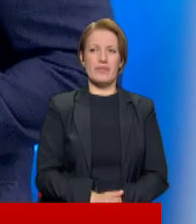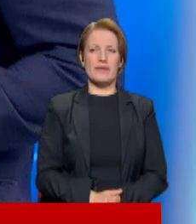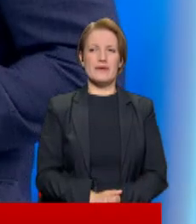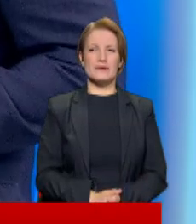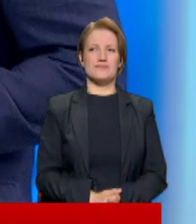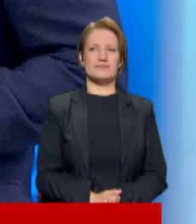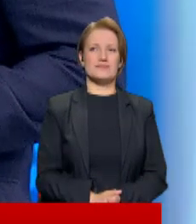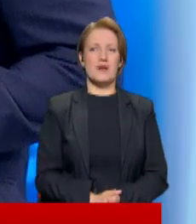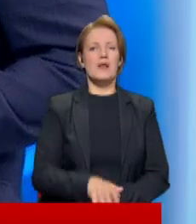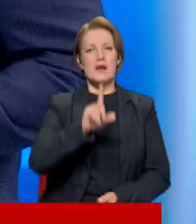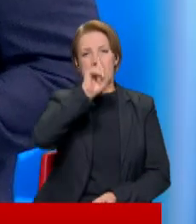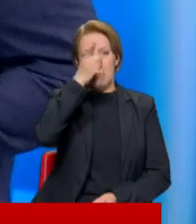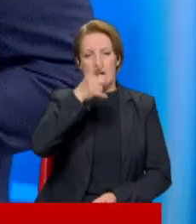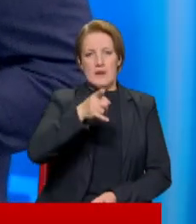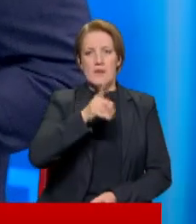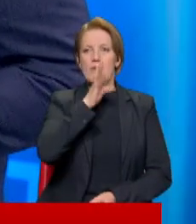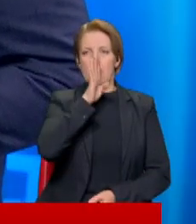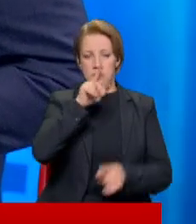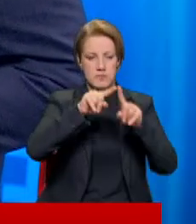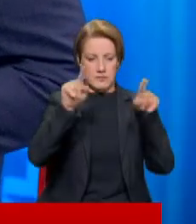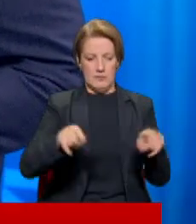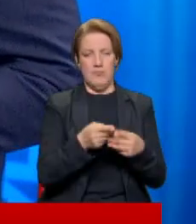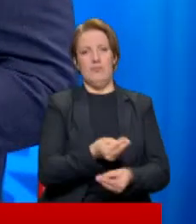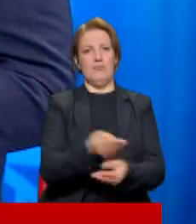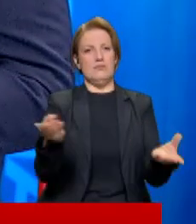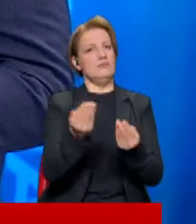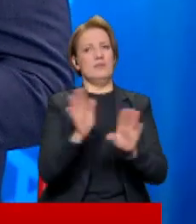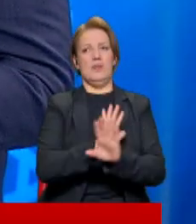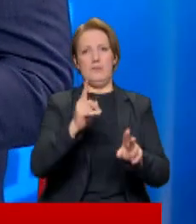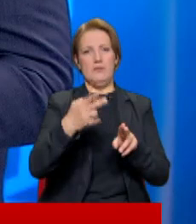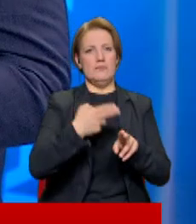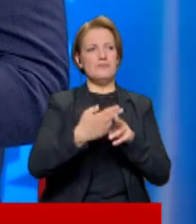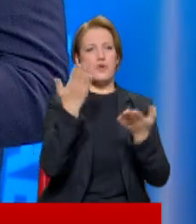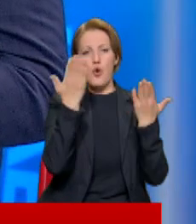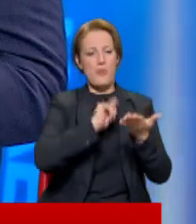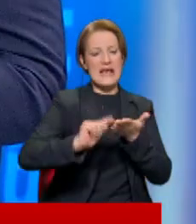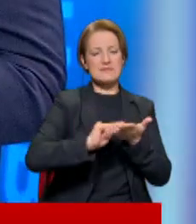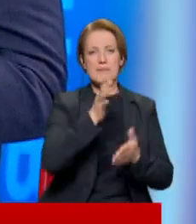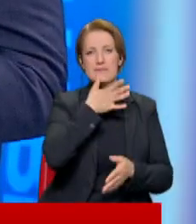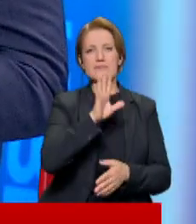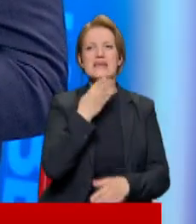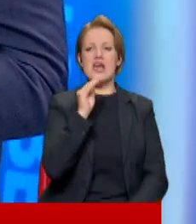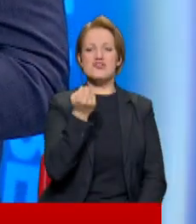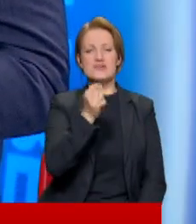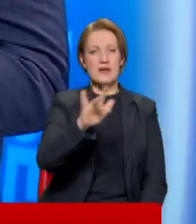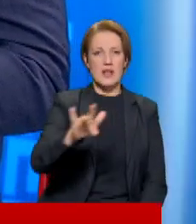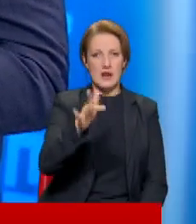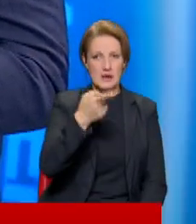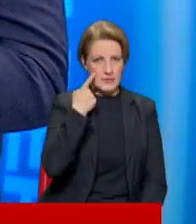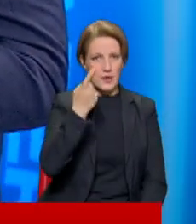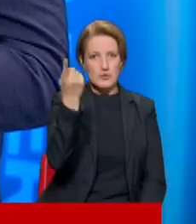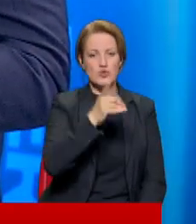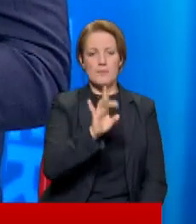salgına tuttu sadece altına kağıttan mürşüz Kağıt veriyor bir örnek okuma yazma bilmeyenlere genç işsizlerin oranın tüye göre